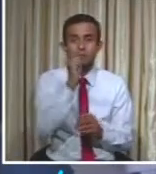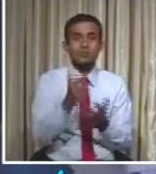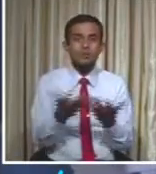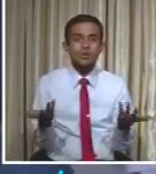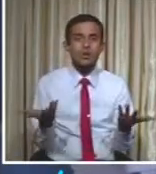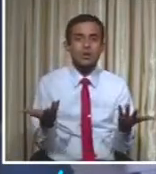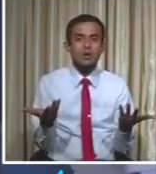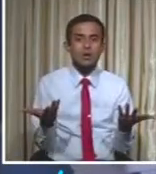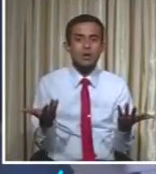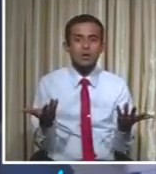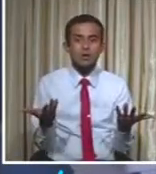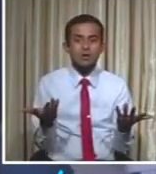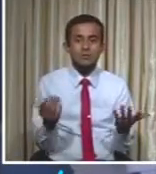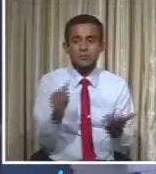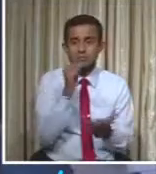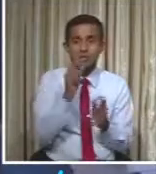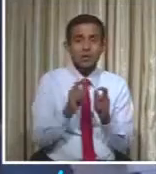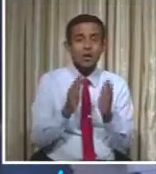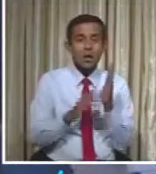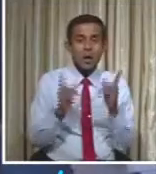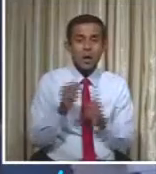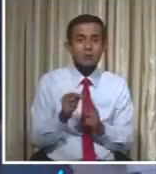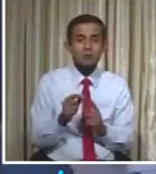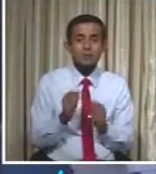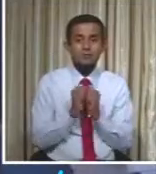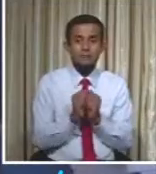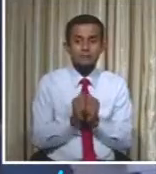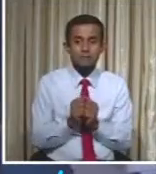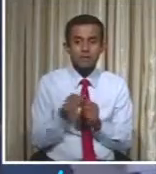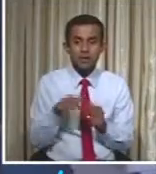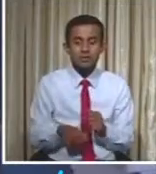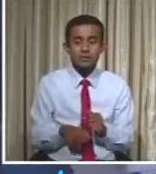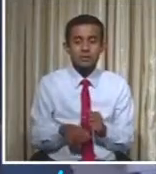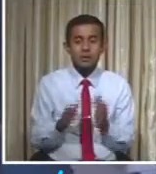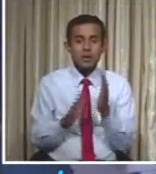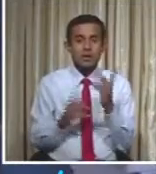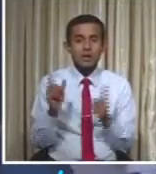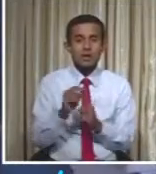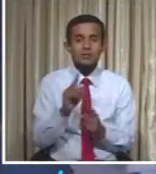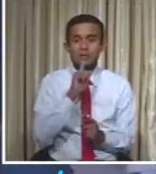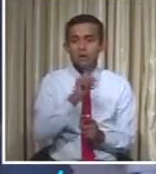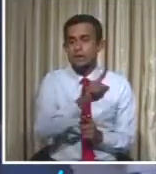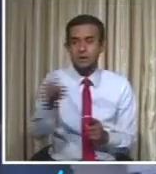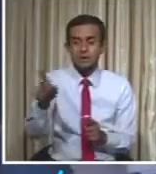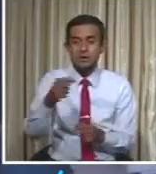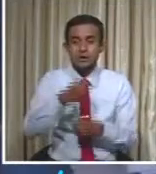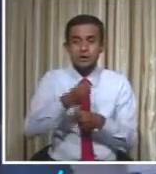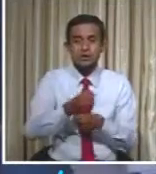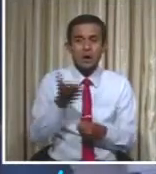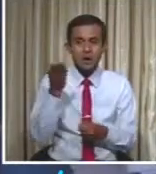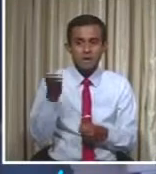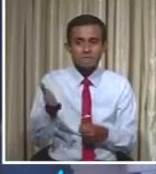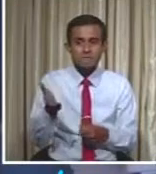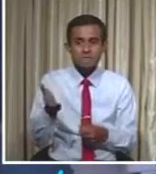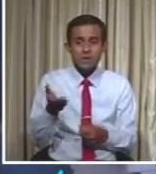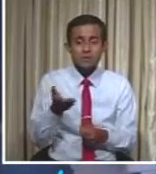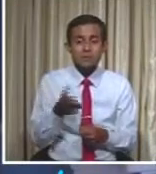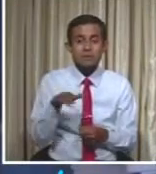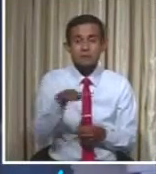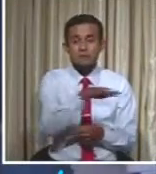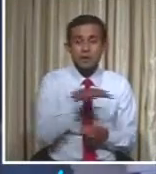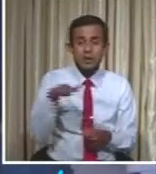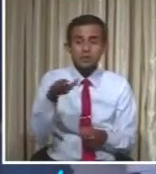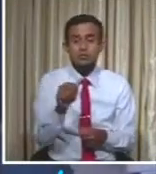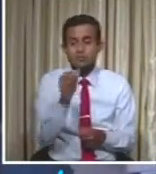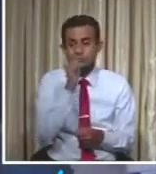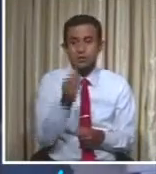මිනිසුන්ට මේ ජල සම්පාදන අමාත්‍යංශයේ තියෙන විශේෂ කරුණාකරලා එමෙතුමාට කියලා ආණ්ඩුපක්ෂෙත් තින්නවනම් මේ ප්‍රදේශවල ජනතාවට